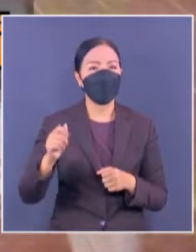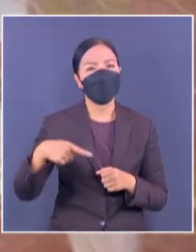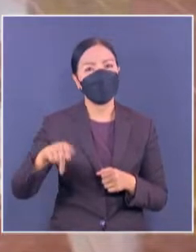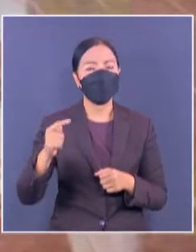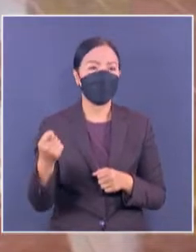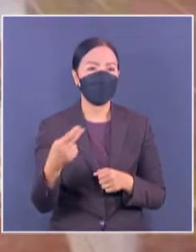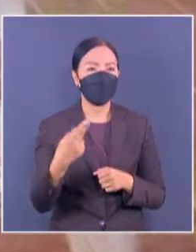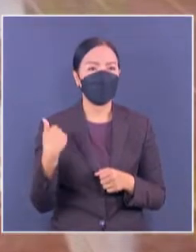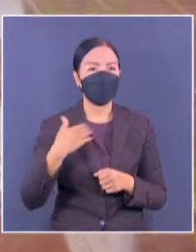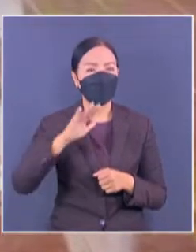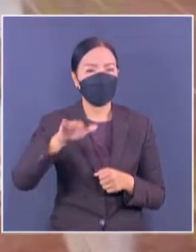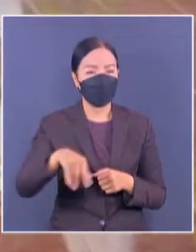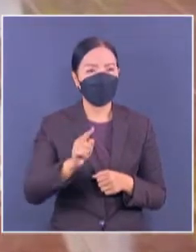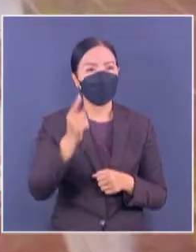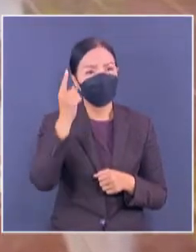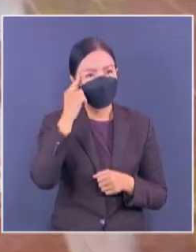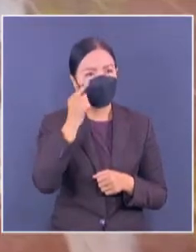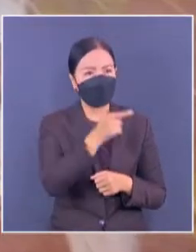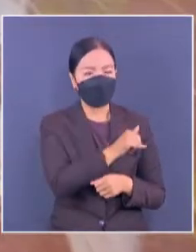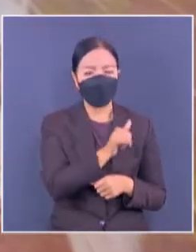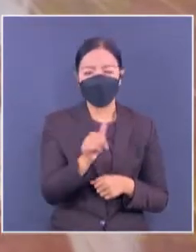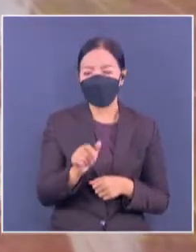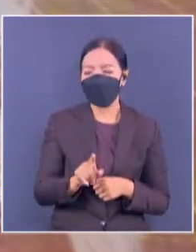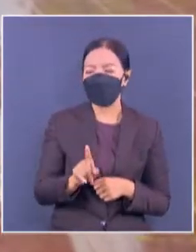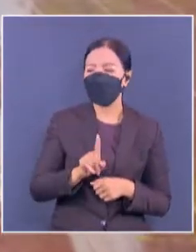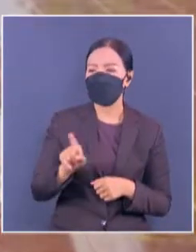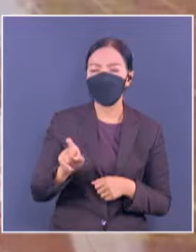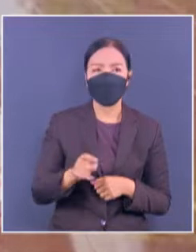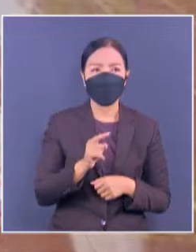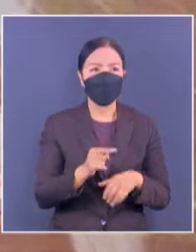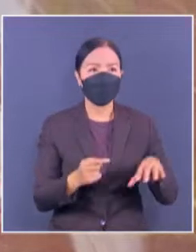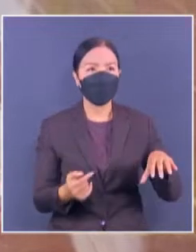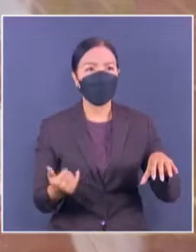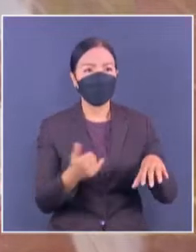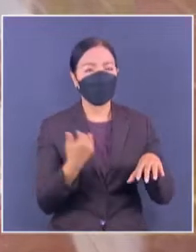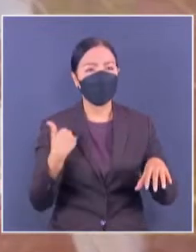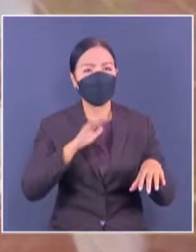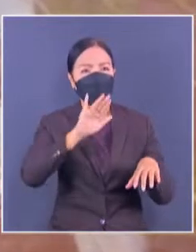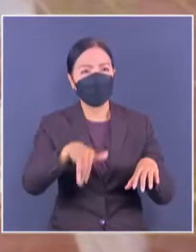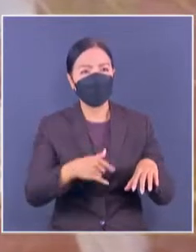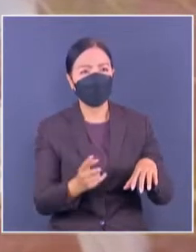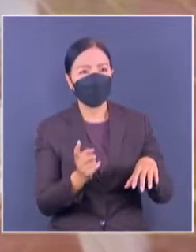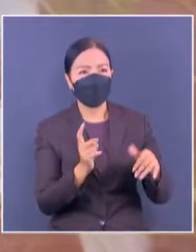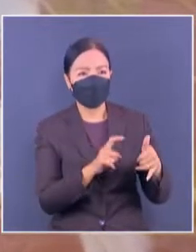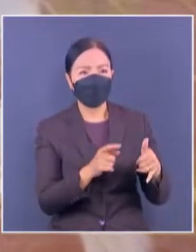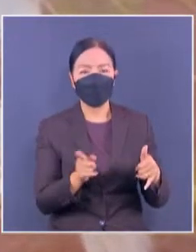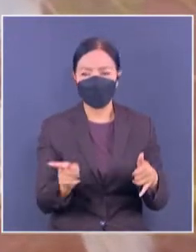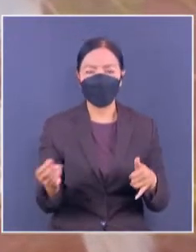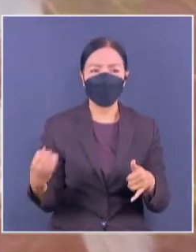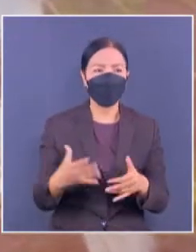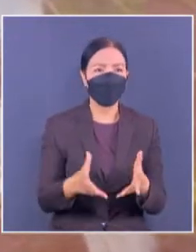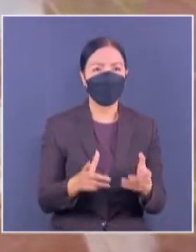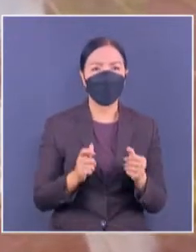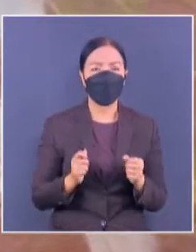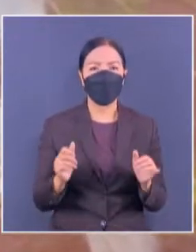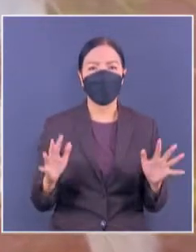นี่ยต้องรับรู้รับทราบก่อนที่เข้าไปตรวจเนี่ยผมได้สอบถามไปทางเทศบาลแล้วว่าการทำดังกล่าวนั้นไม่มีการขออนุญาตแต่อย่